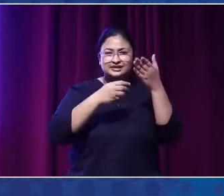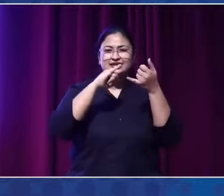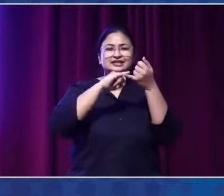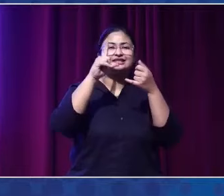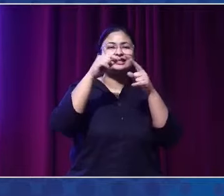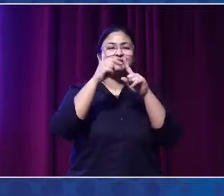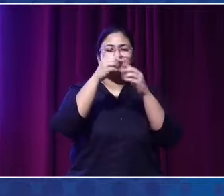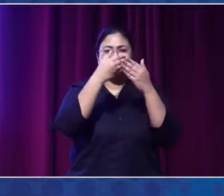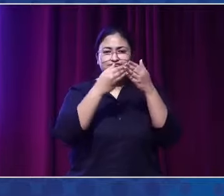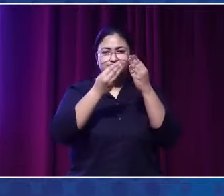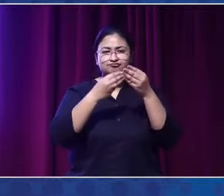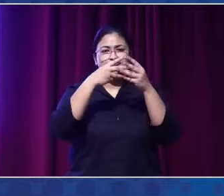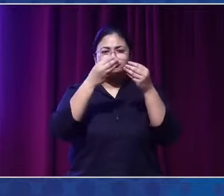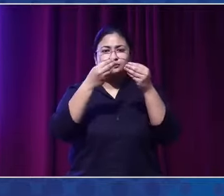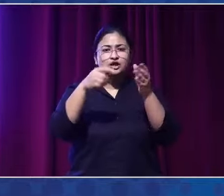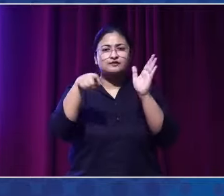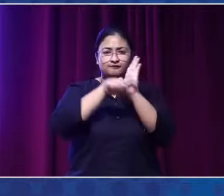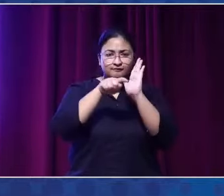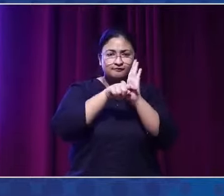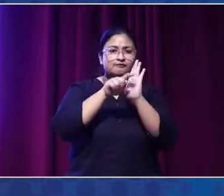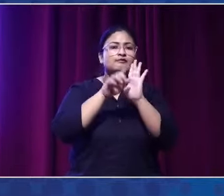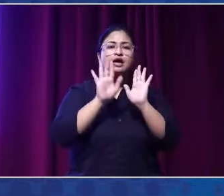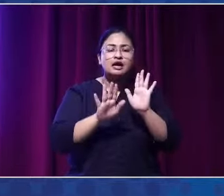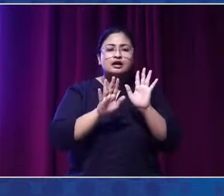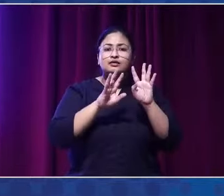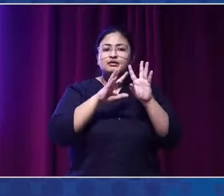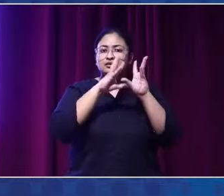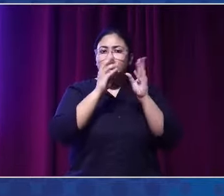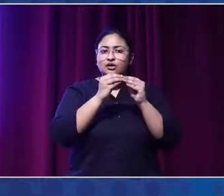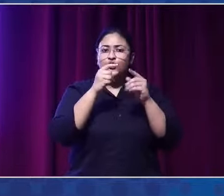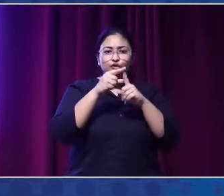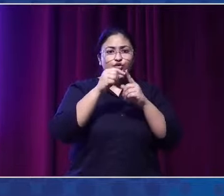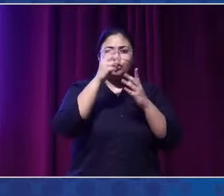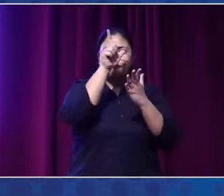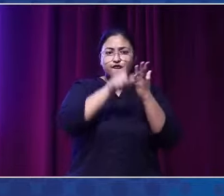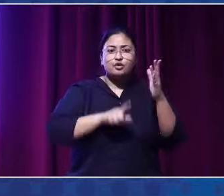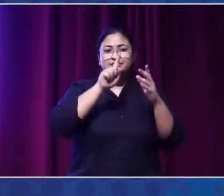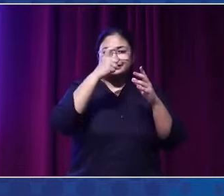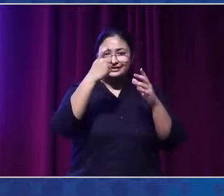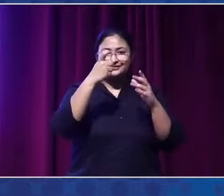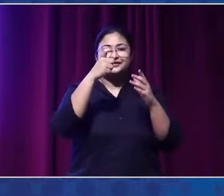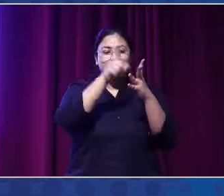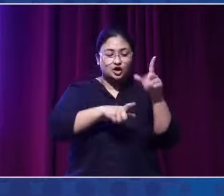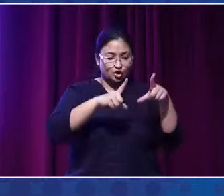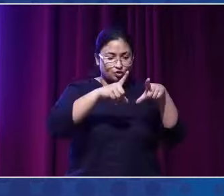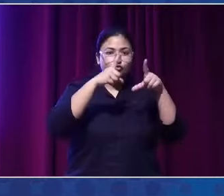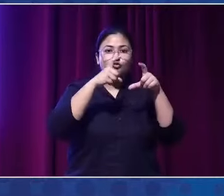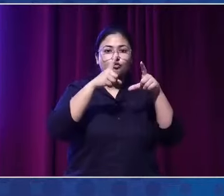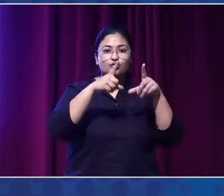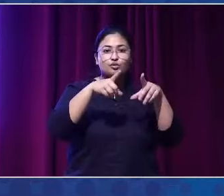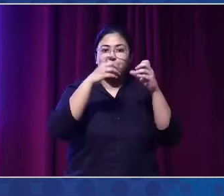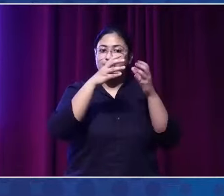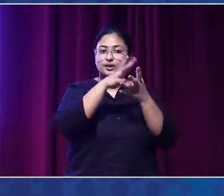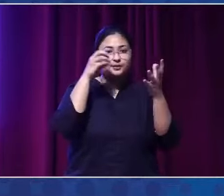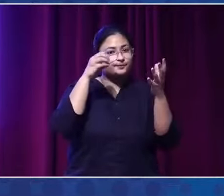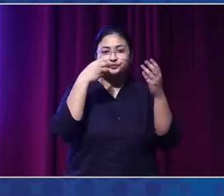भी किया, सब जगह सिग्नेचर भी किया. उसके बाद फॉर्म 17C की कॉपी उसी समय ले ली. 17C मेरे